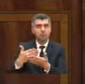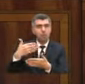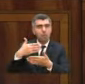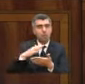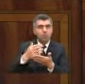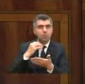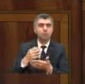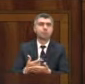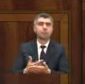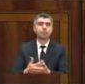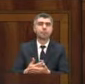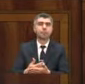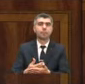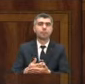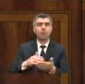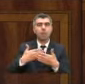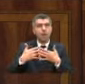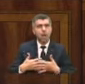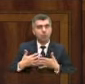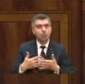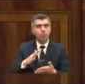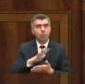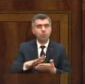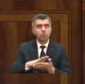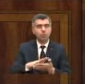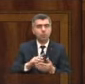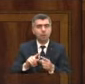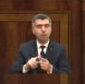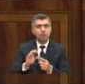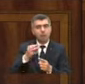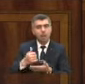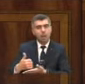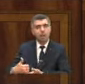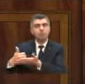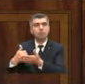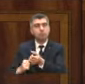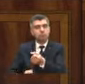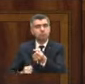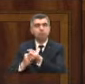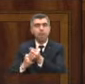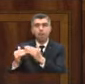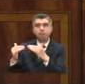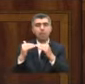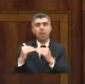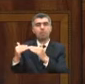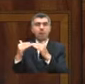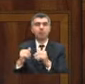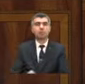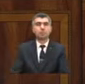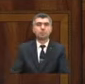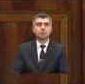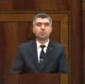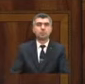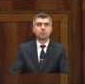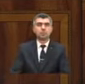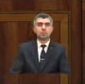تيمكننا نجهزو، ولكن الجودة ديال الخدمات خاصها تكون متساوية. ولما لا السيد رئيس